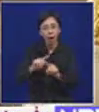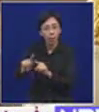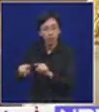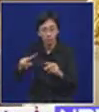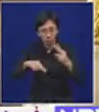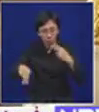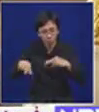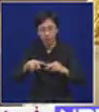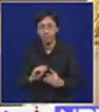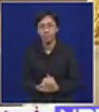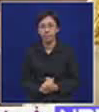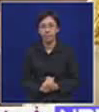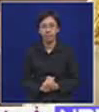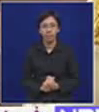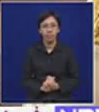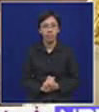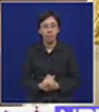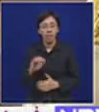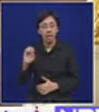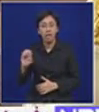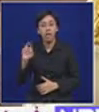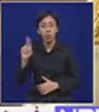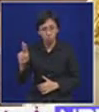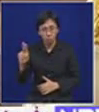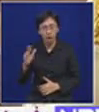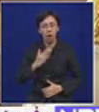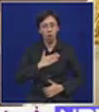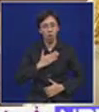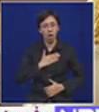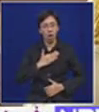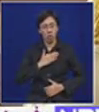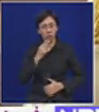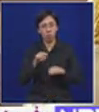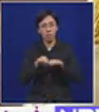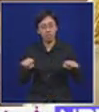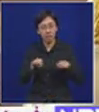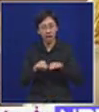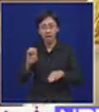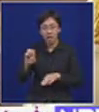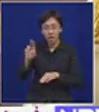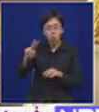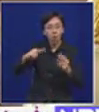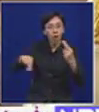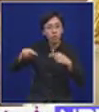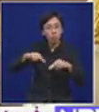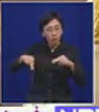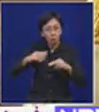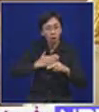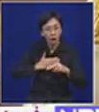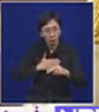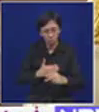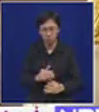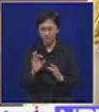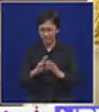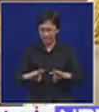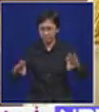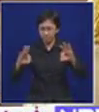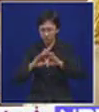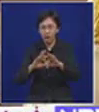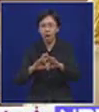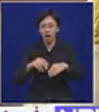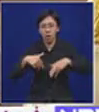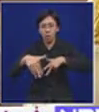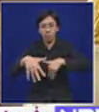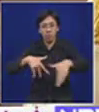เป้าหมายไม่ได้ตอบ EU ว่าเราได้มาตรฐานหรือไม่ EU เป็นแค่เหมือนคุณครูคอยตรวจการบ้านเราแต่สิ่งที่เราต้องสร้างจิตสำนึกคือ